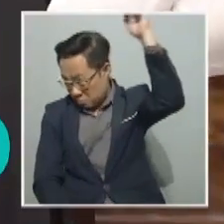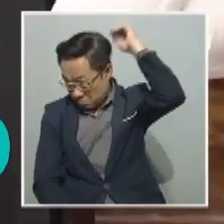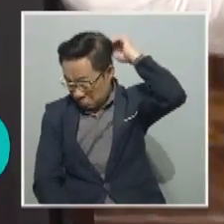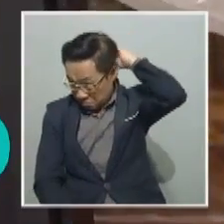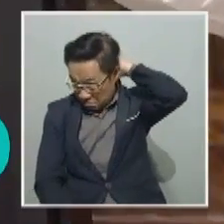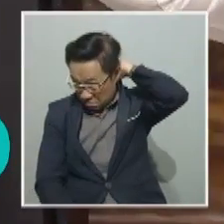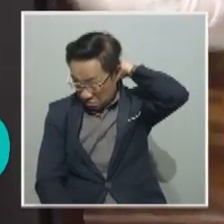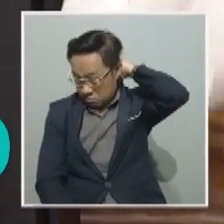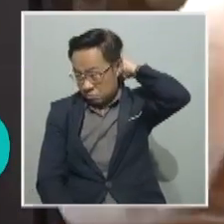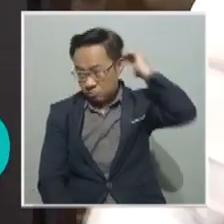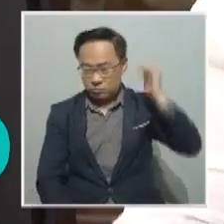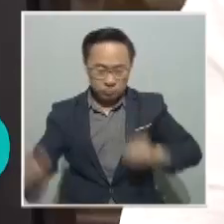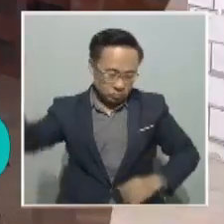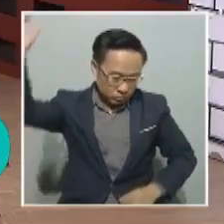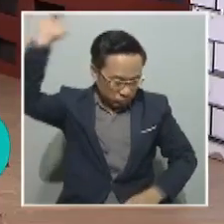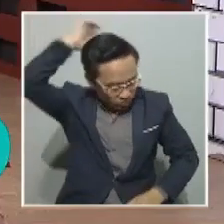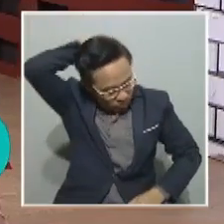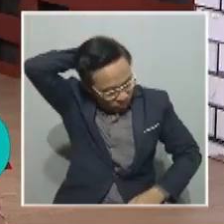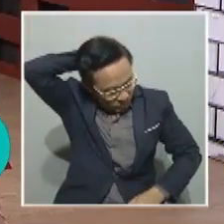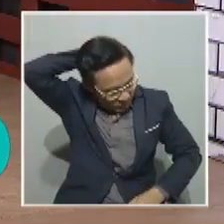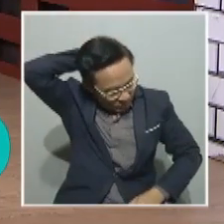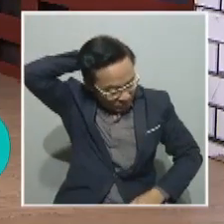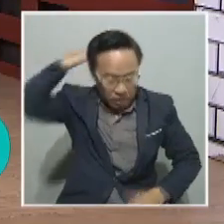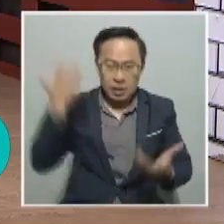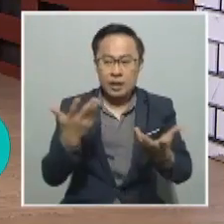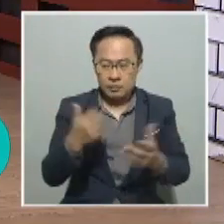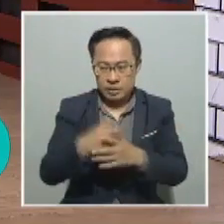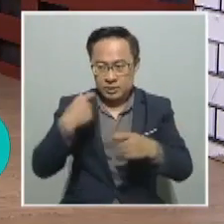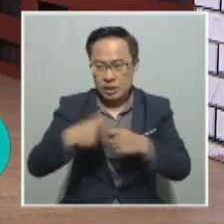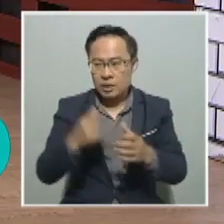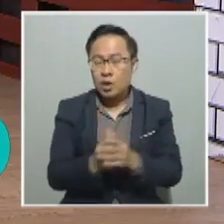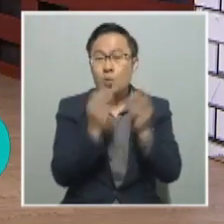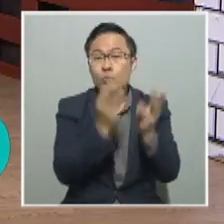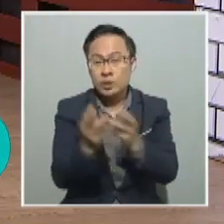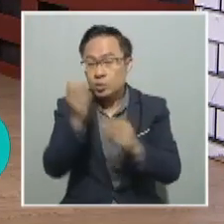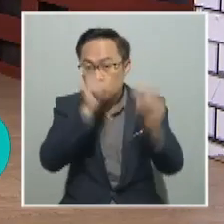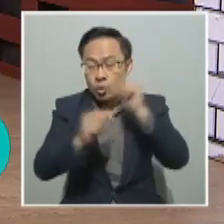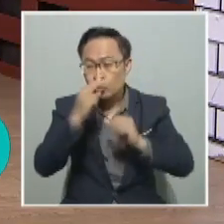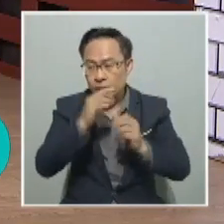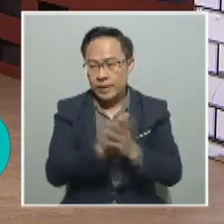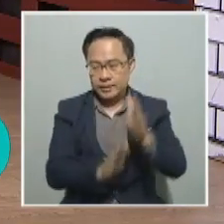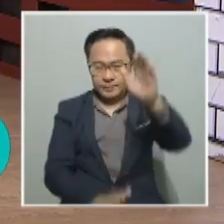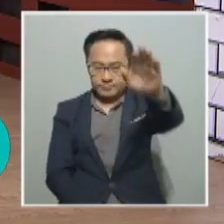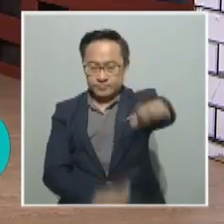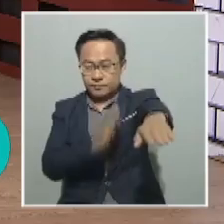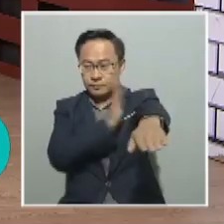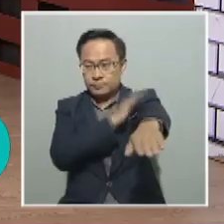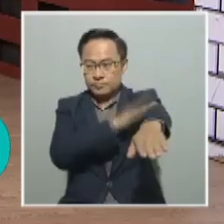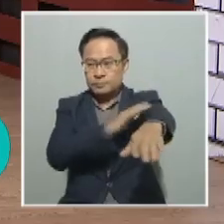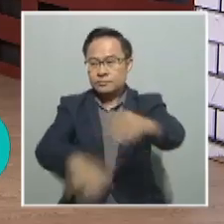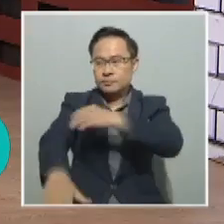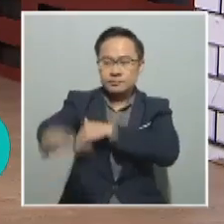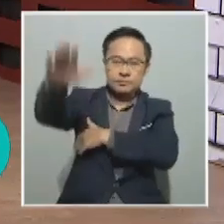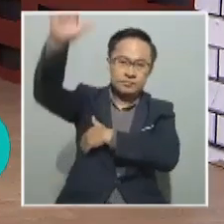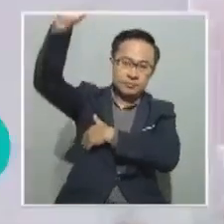ผมเนี่ยมันจะแตะได้ไม่ค่อยถึงนะฮะเพราะฉะนั้นท่าที่จะเทสนะฮะท่าแรกก็คือยกมาด้านหน้า ลองเทสพร้อมกัน